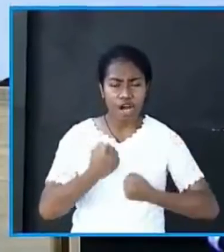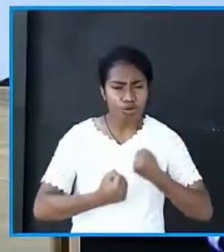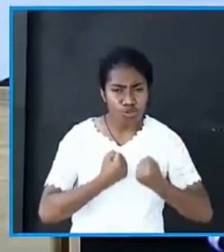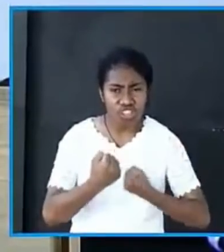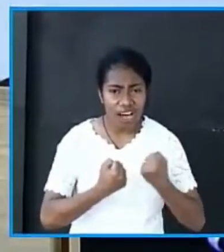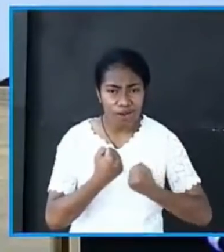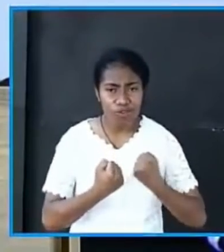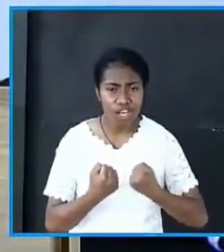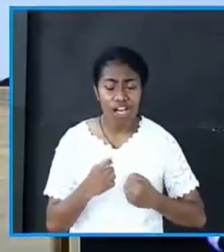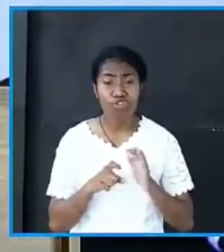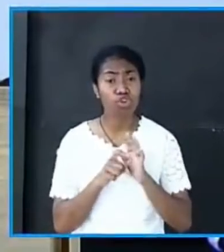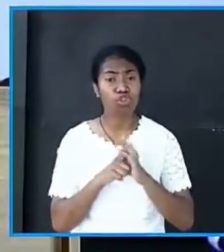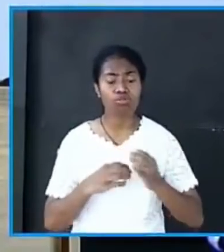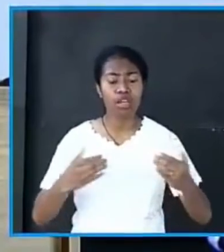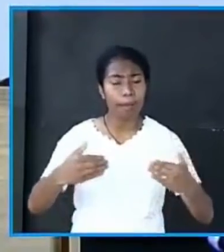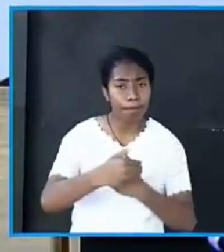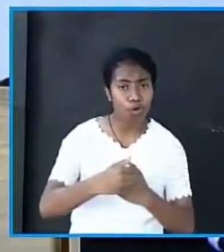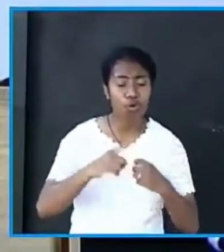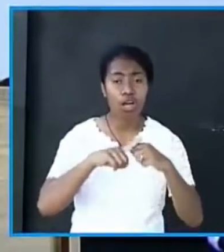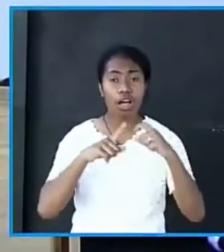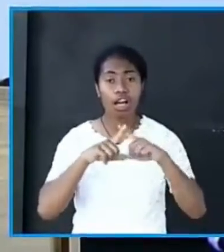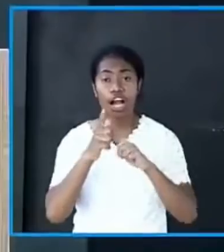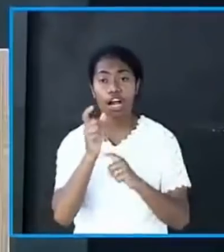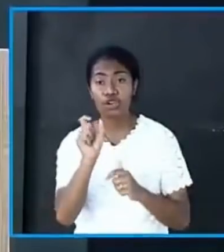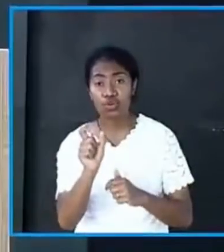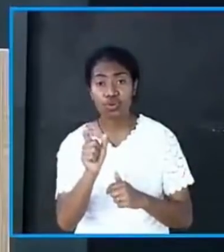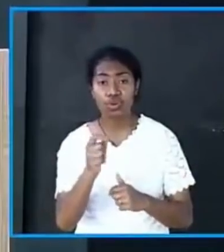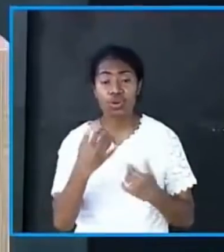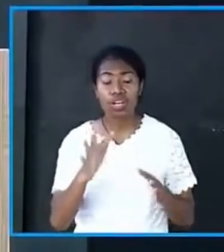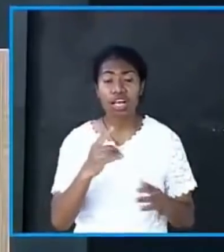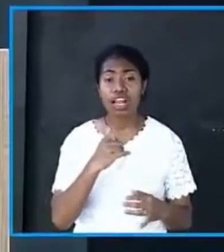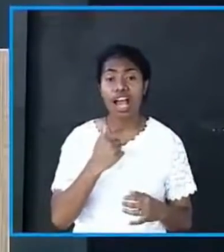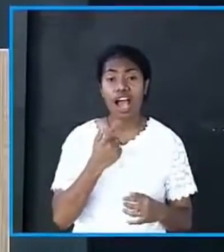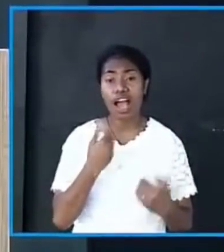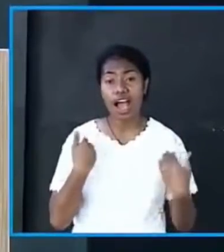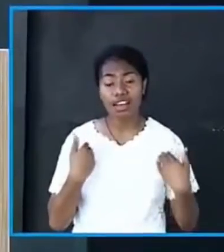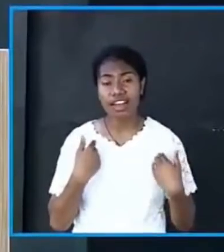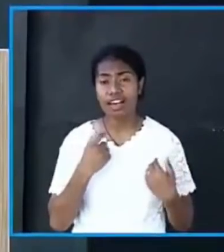dalam dua pokoknya berusaha Kenapa ada sifat pengharapan